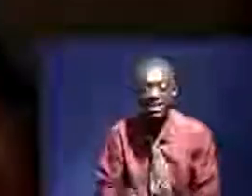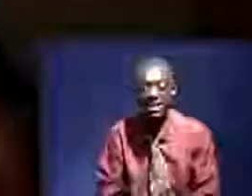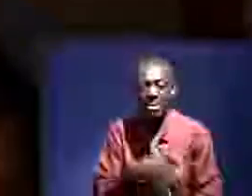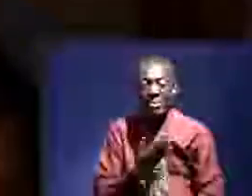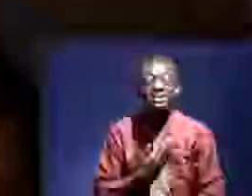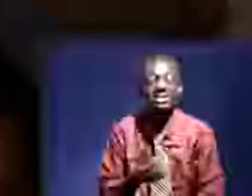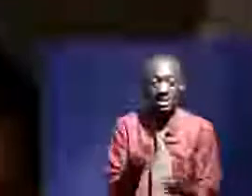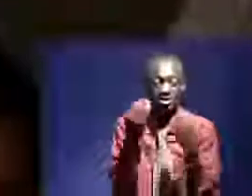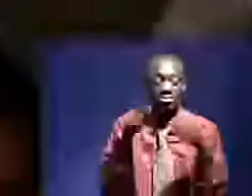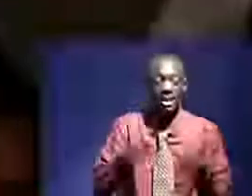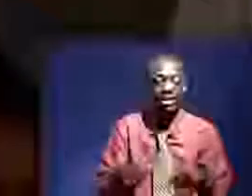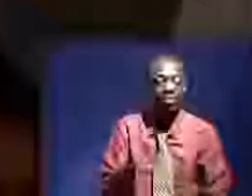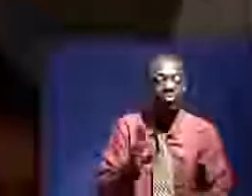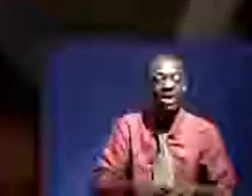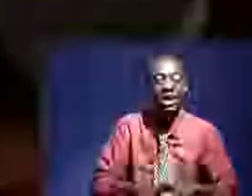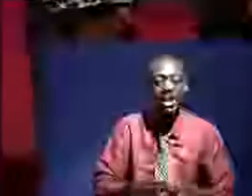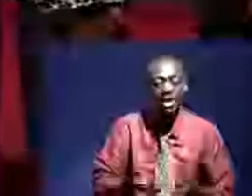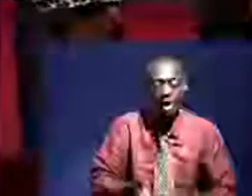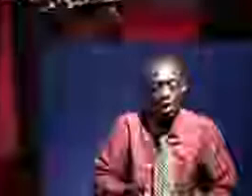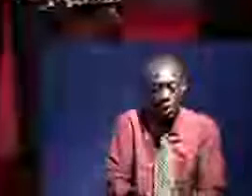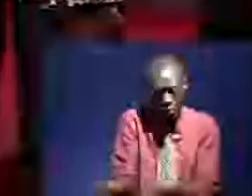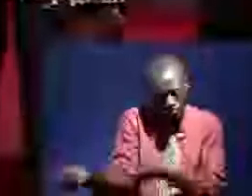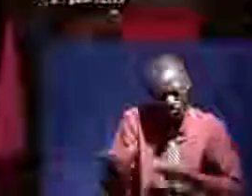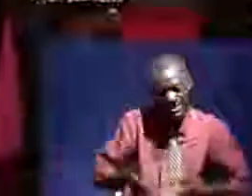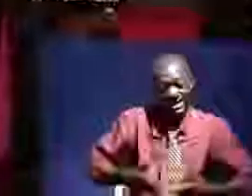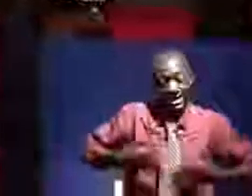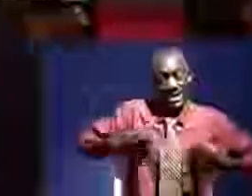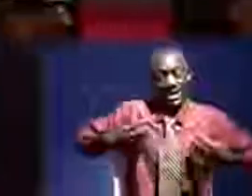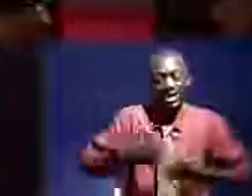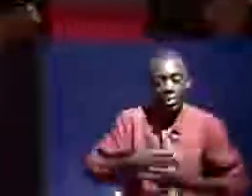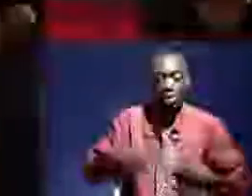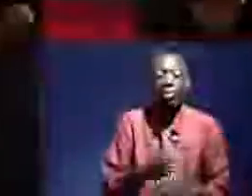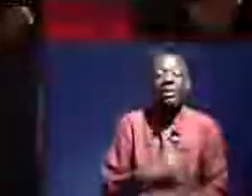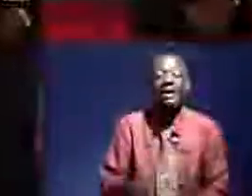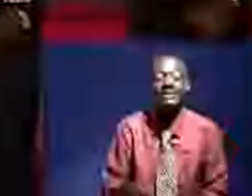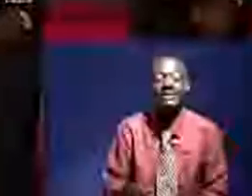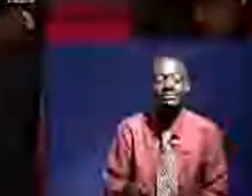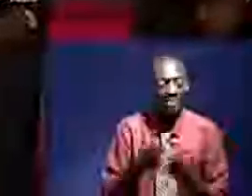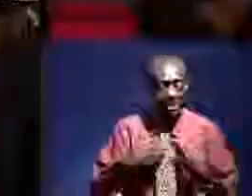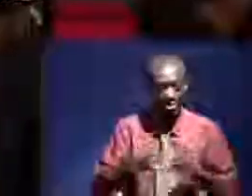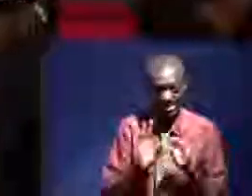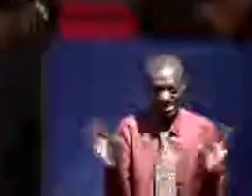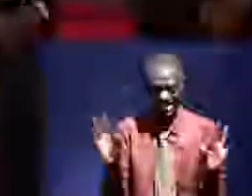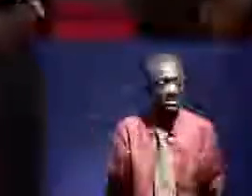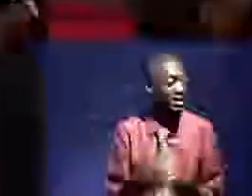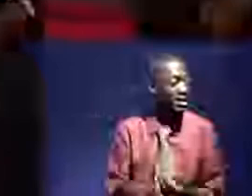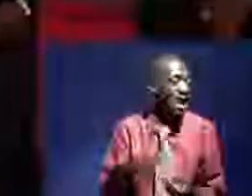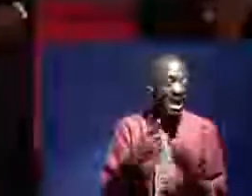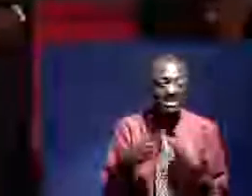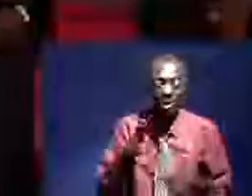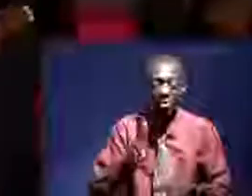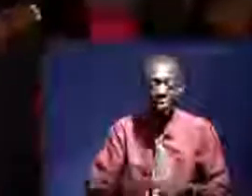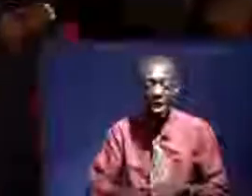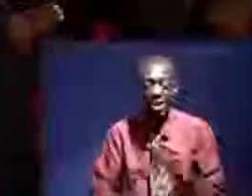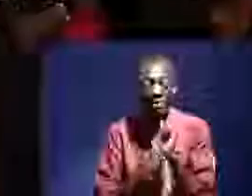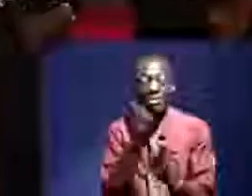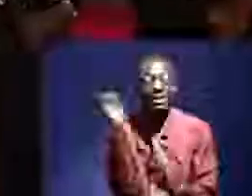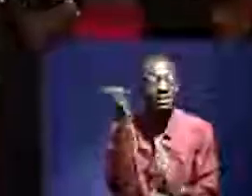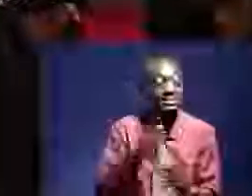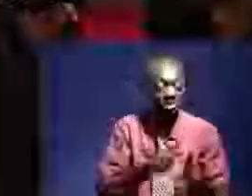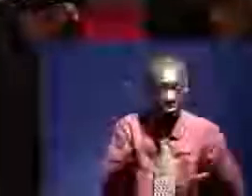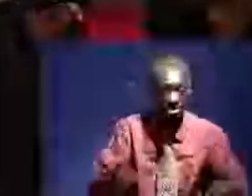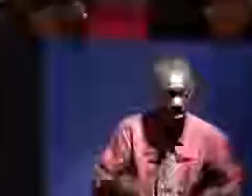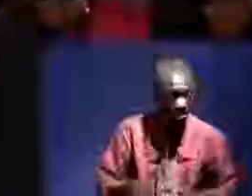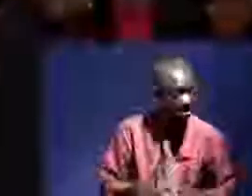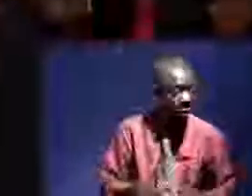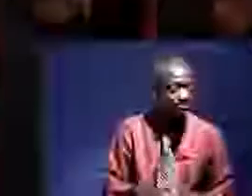kwamba unatakiwa ukae, uvute hewa, upate hewa safi. Kumbe wakati mwingine kukaa migombani sio ushamba, na kutaka kukimbilia